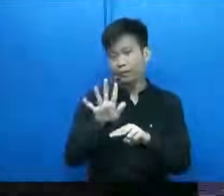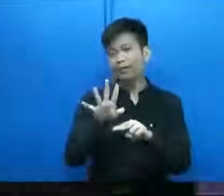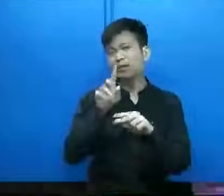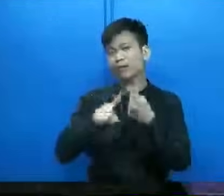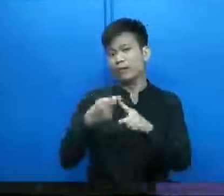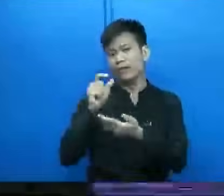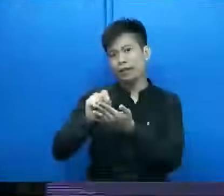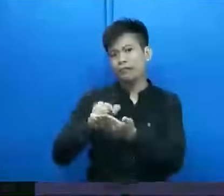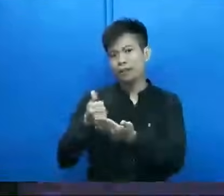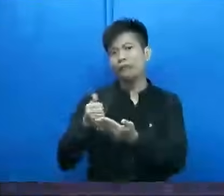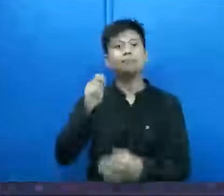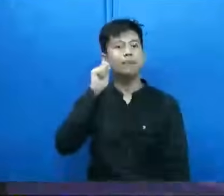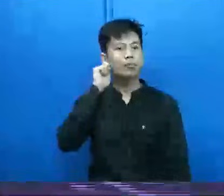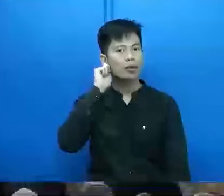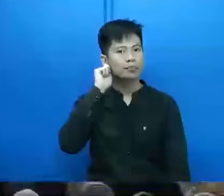bisa catat. Akhwat.